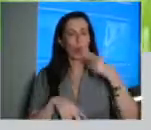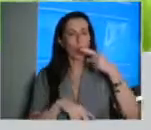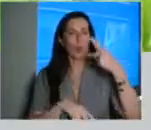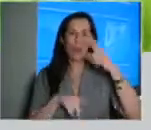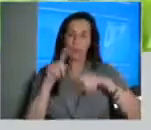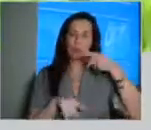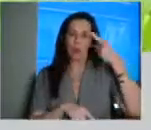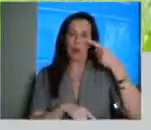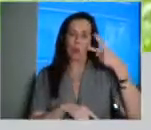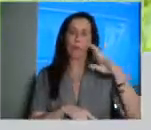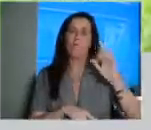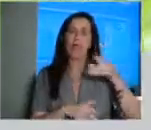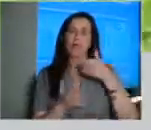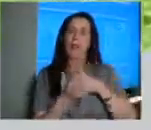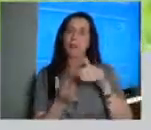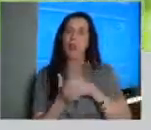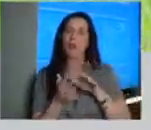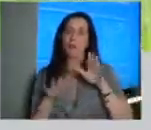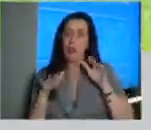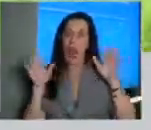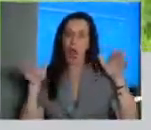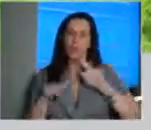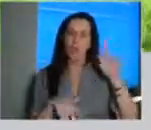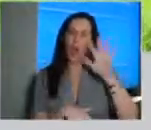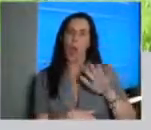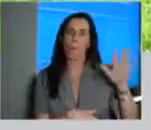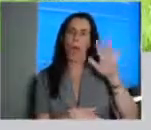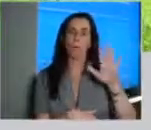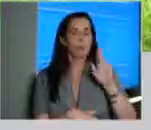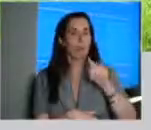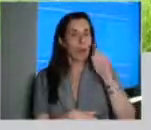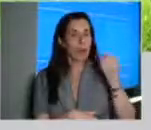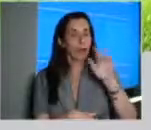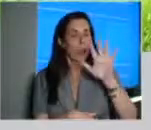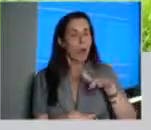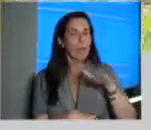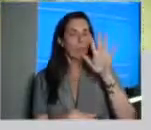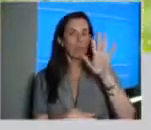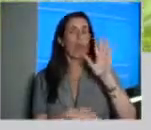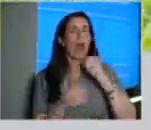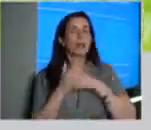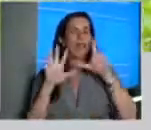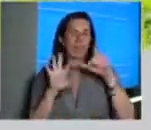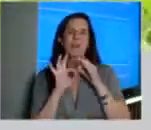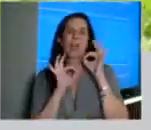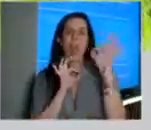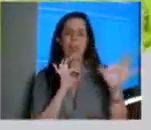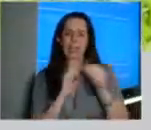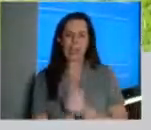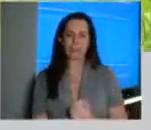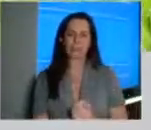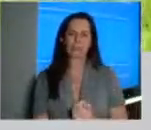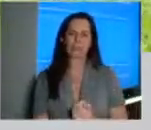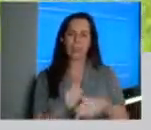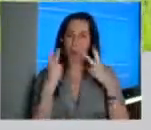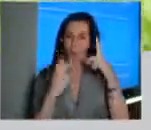לפעמים יותר, ואז הן ממשיכות את המסע שלהם לאירופה, מסע שיכול להגיע ל-5,000 עד 7,000 קילומטר.